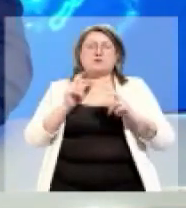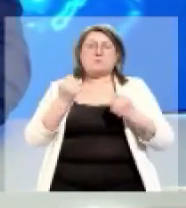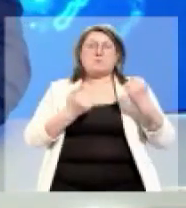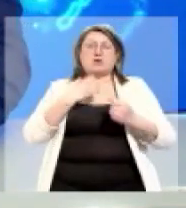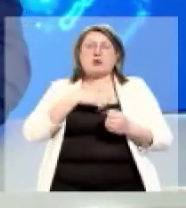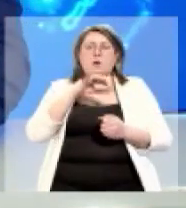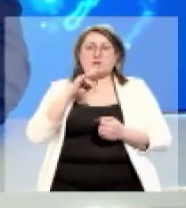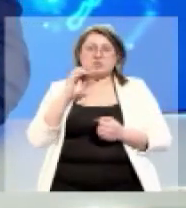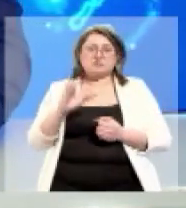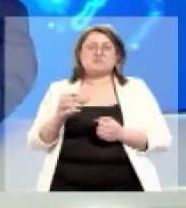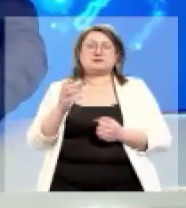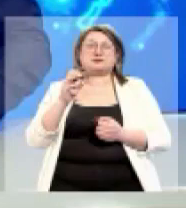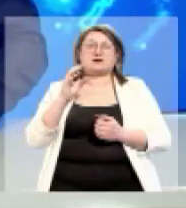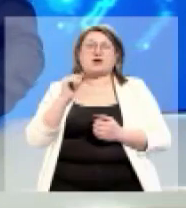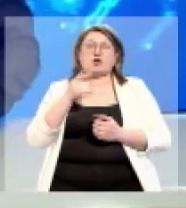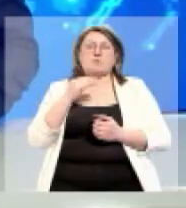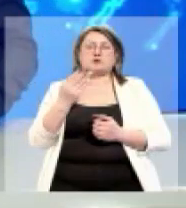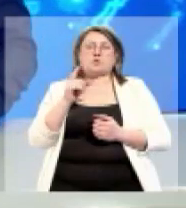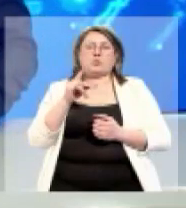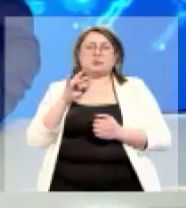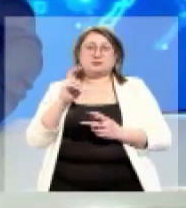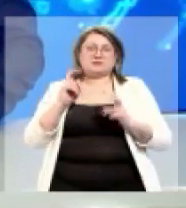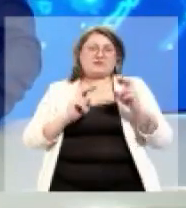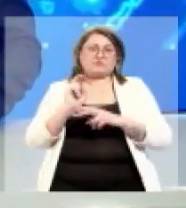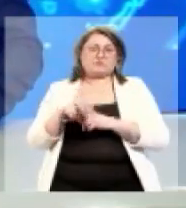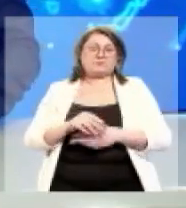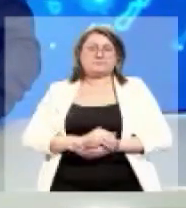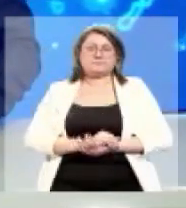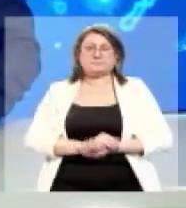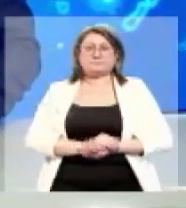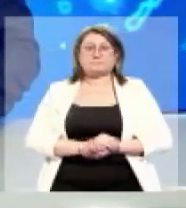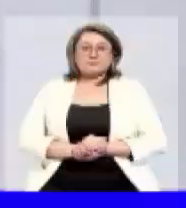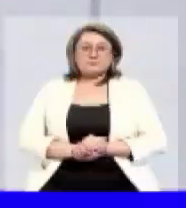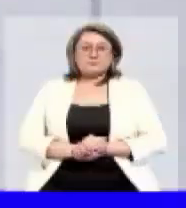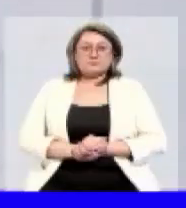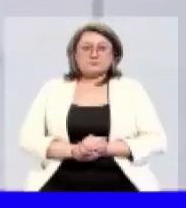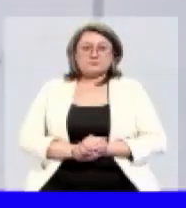тәрізді өнеркәсіп нысандарының тыныс тіршілігімен танысты. Тақырыпты тілші жалғайды.